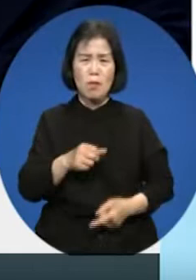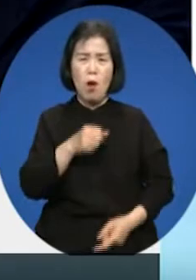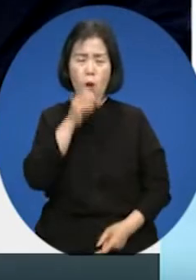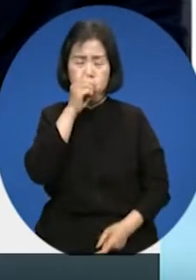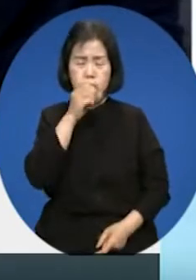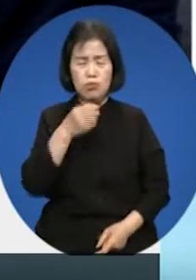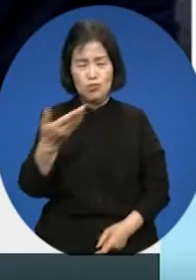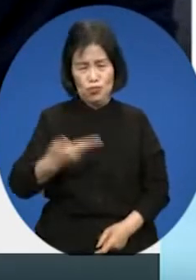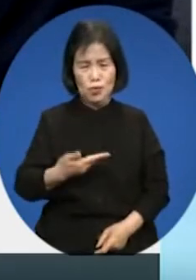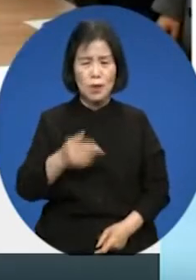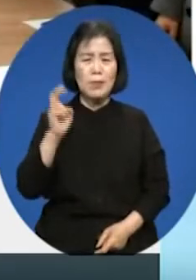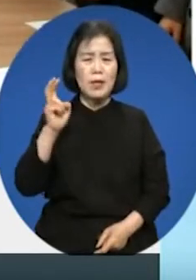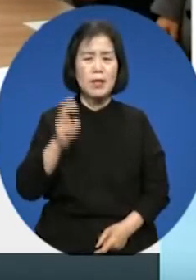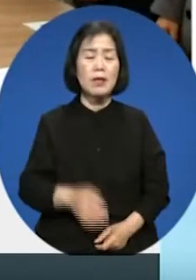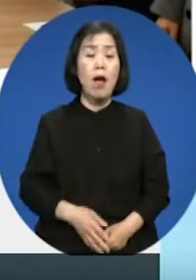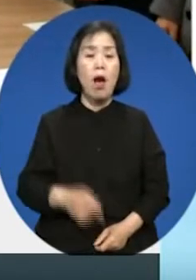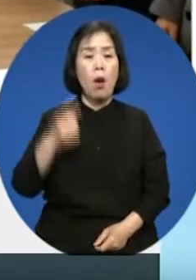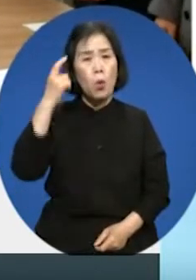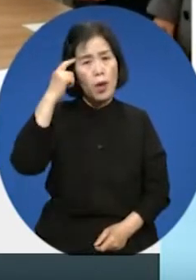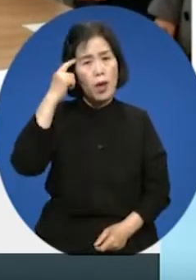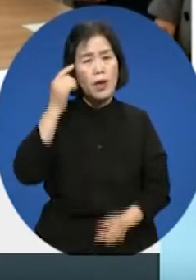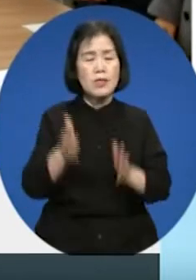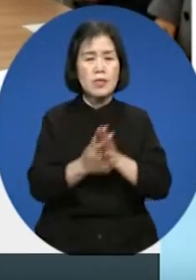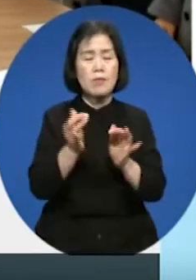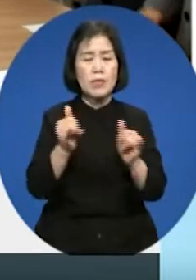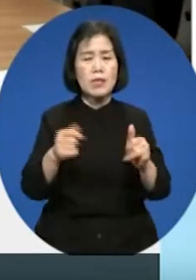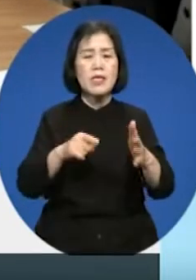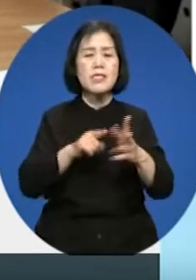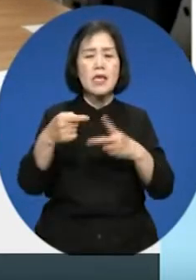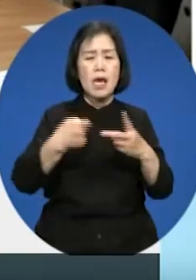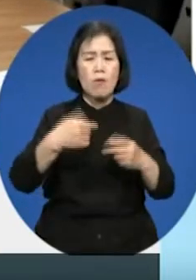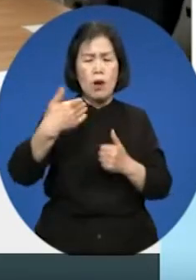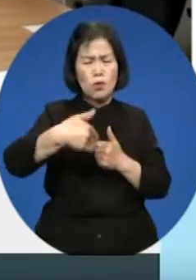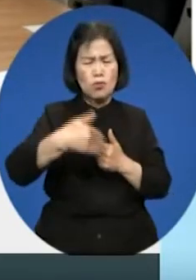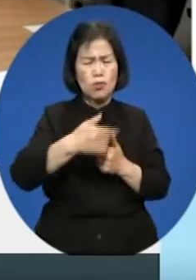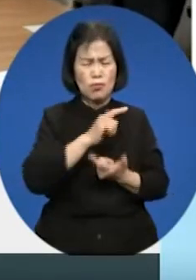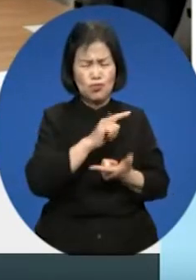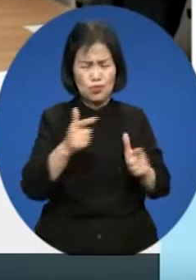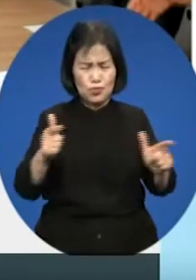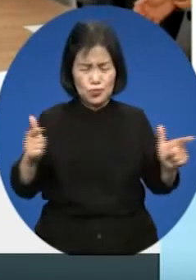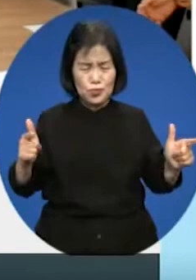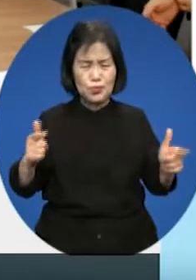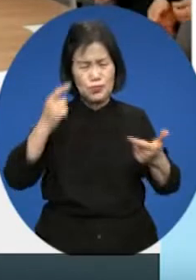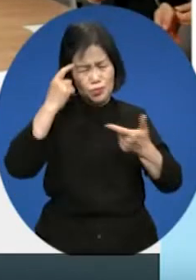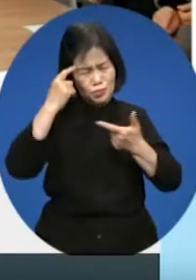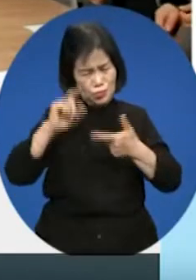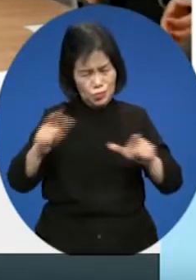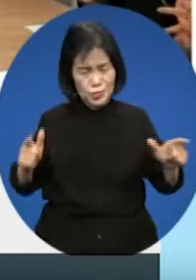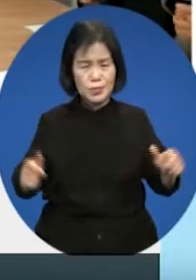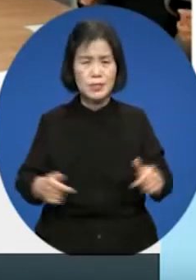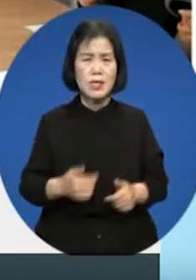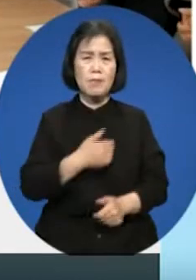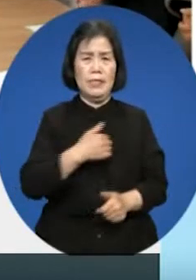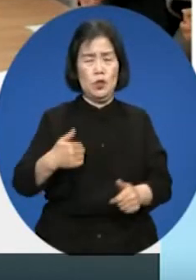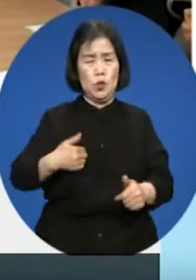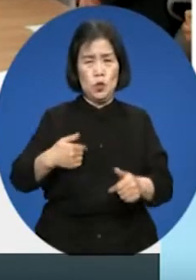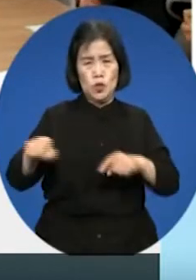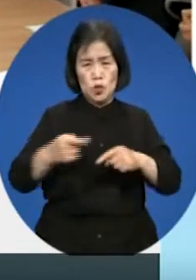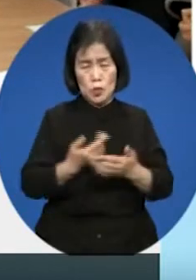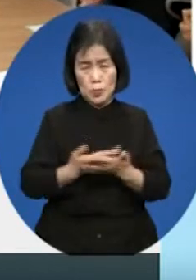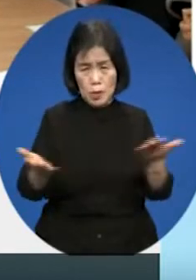있겠죠. 왜냐하면 시민들의 이해와 요구가 정말 다양하지 않습니까? 시민들이 만족할 수 있는 정책을 펼쳤을